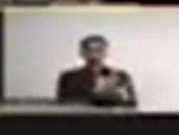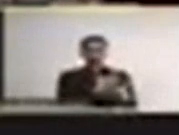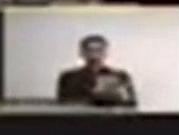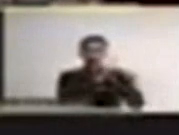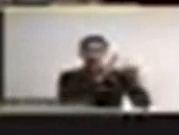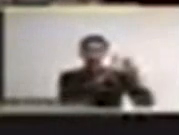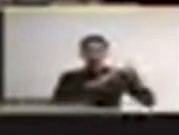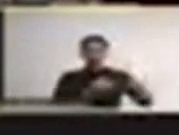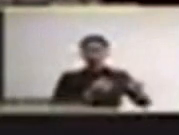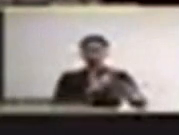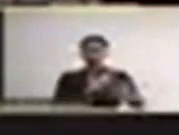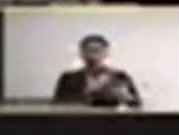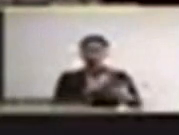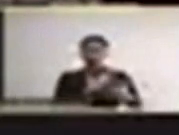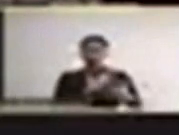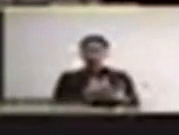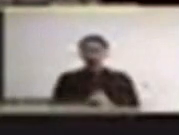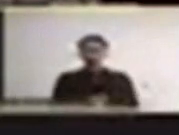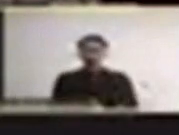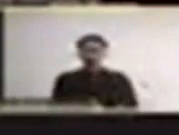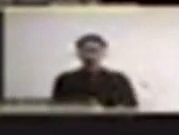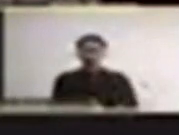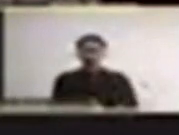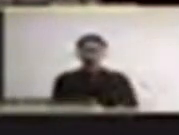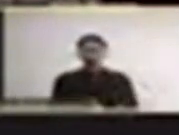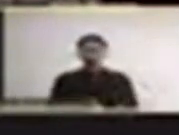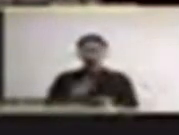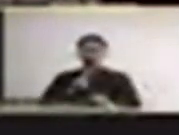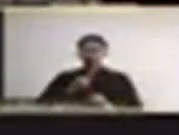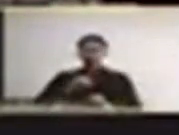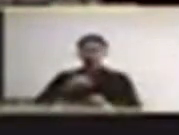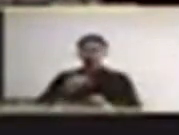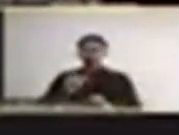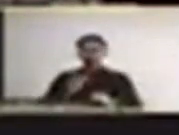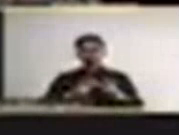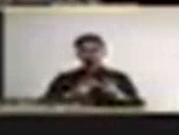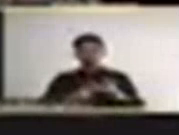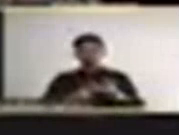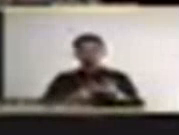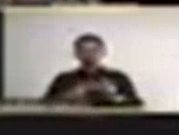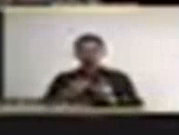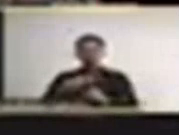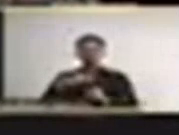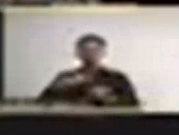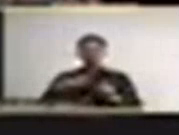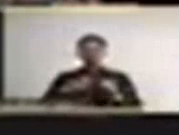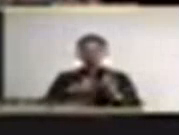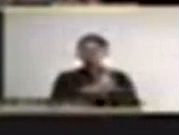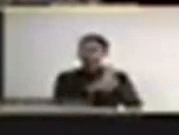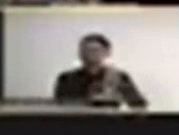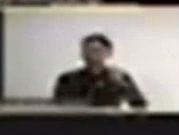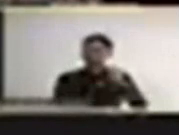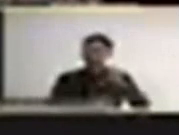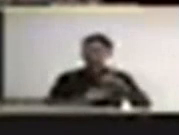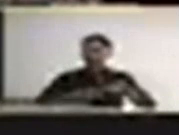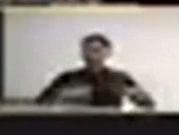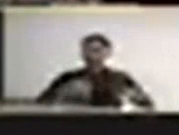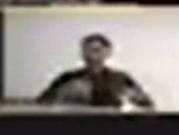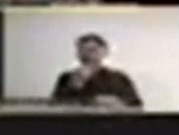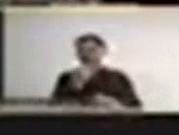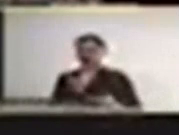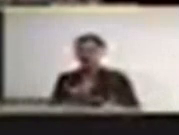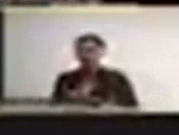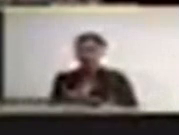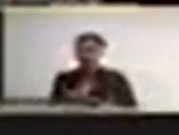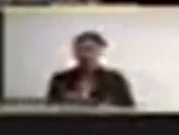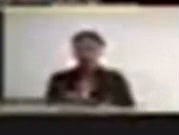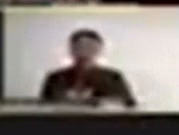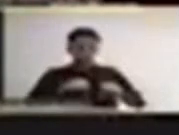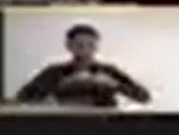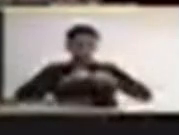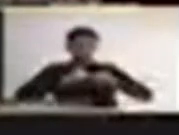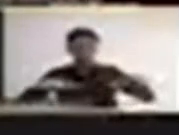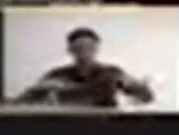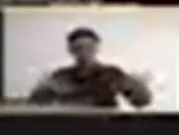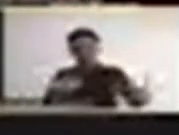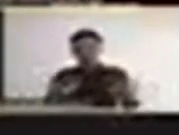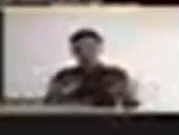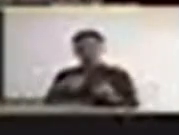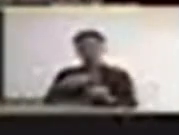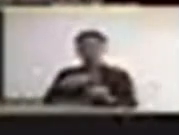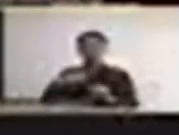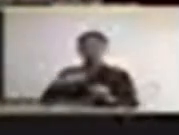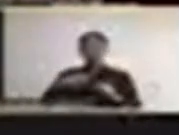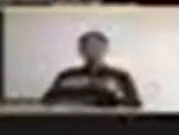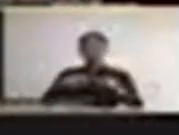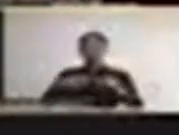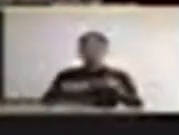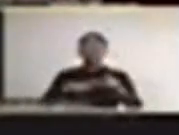feses atau tinja anak, itu bisa fecal shedding-nya, jadi penyebaran lewat fesesnya bisa lebih lama